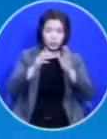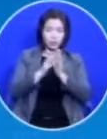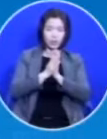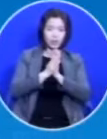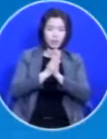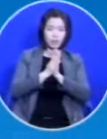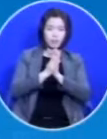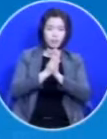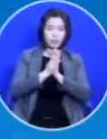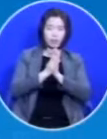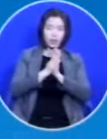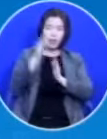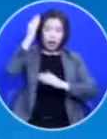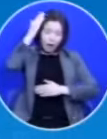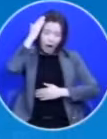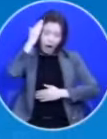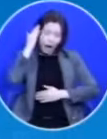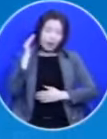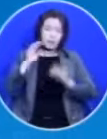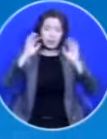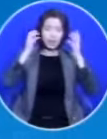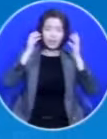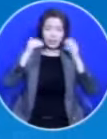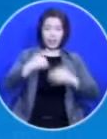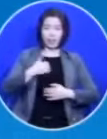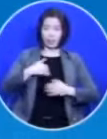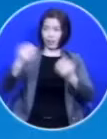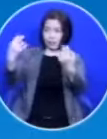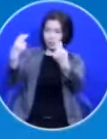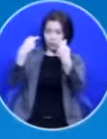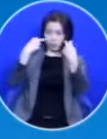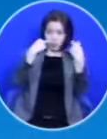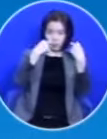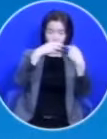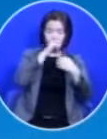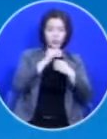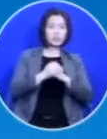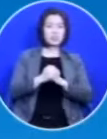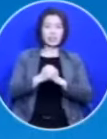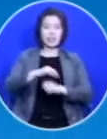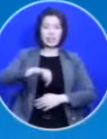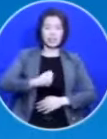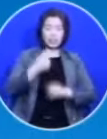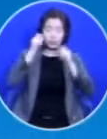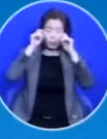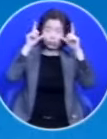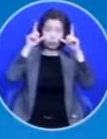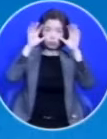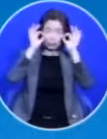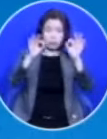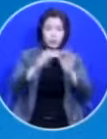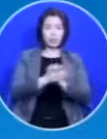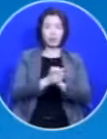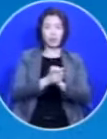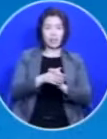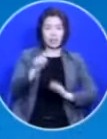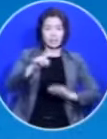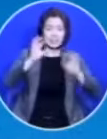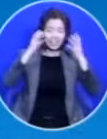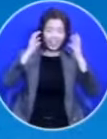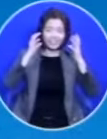보니까 새까만 아이들이 다 자기를 쳐다보고 있어 자기가 눈 뜬 걸 보고 그